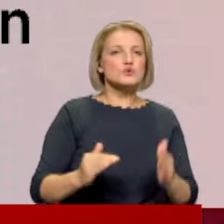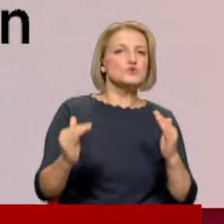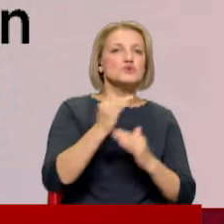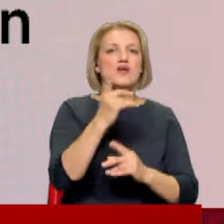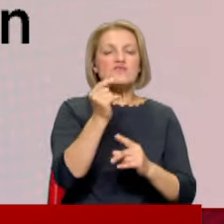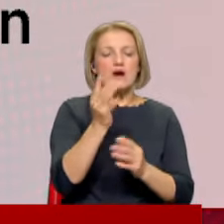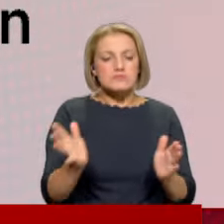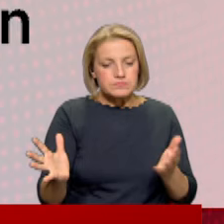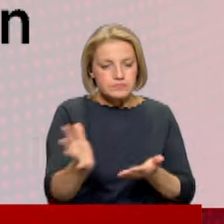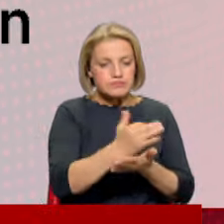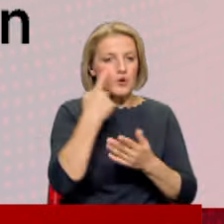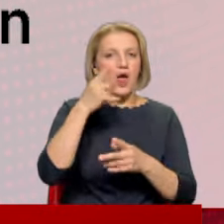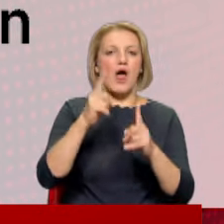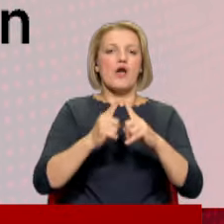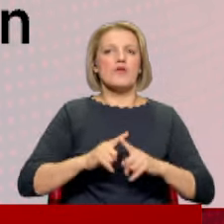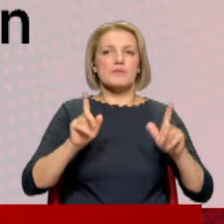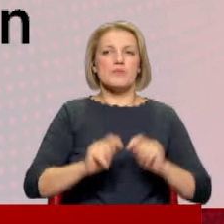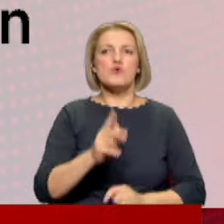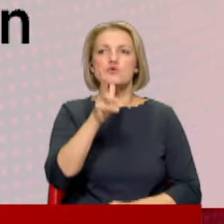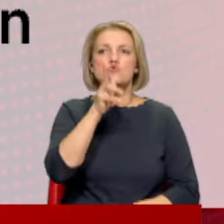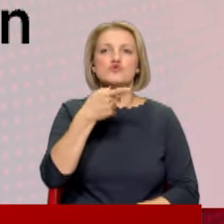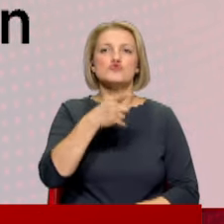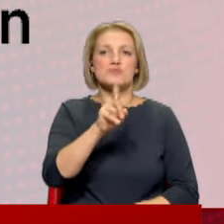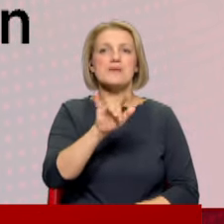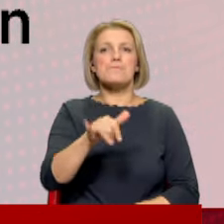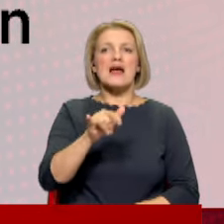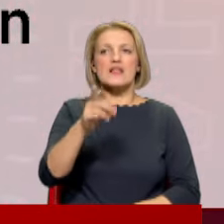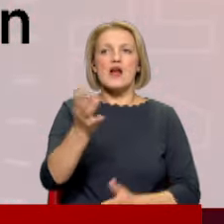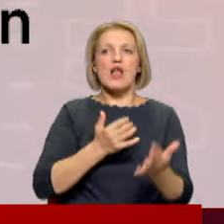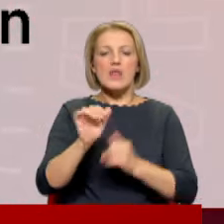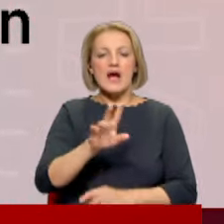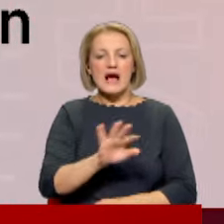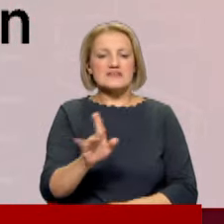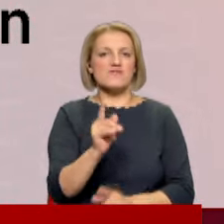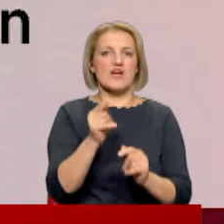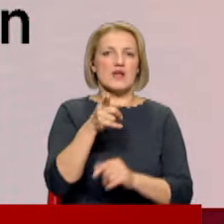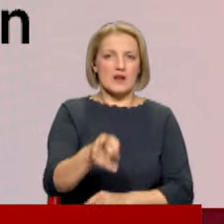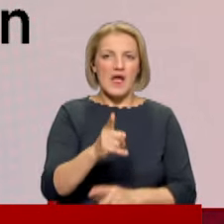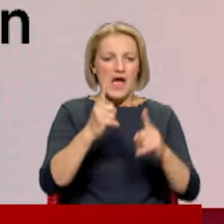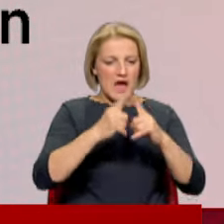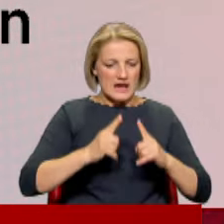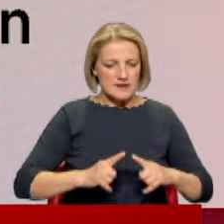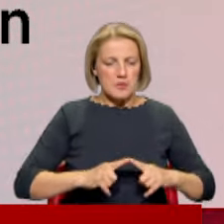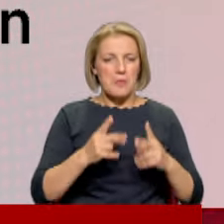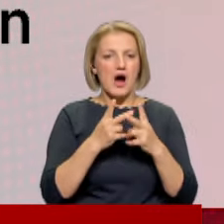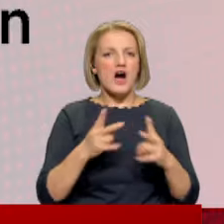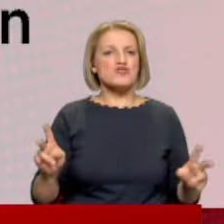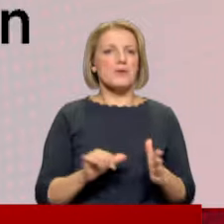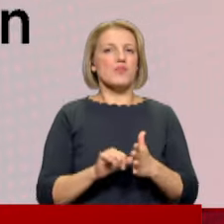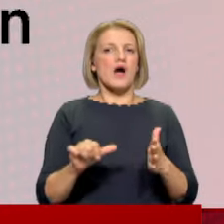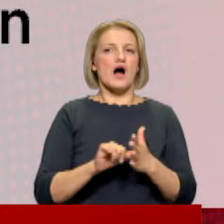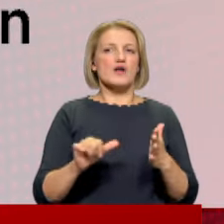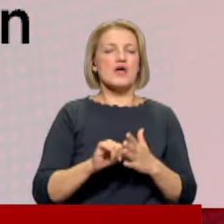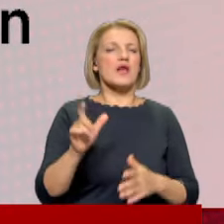hesaplıyoruz. Bu fiyatların yaklaşık 300 bini marketlerden alınan kasa fiyatlarından oluşuyor. Söz konusu hesaplamaların açıklanma tarihi